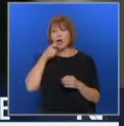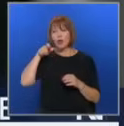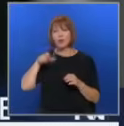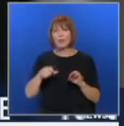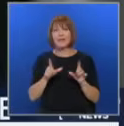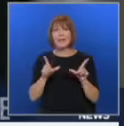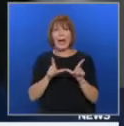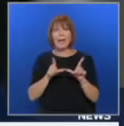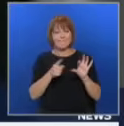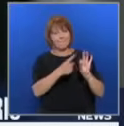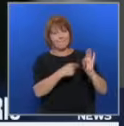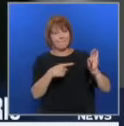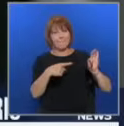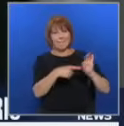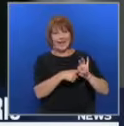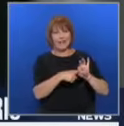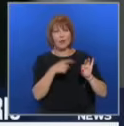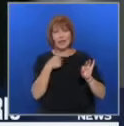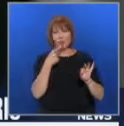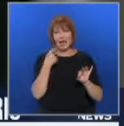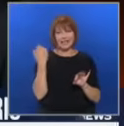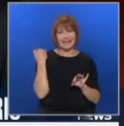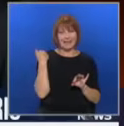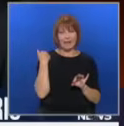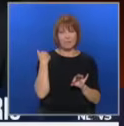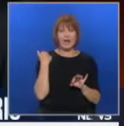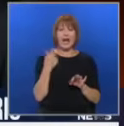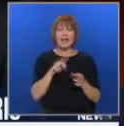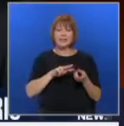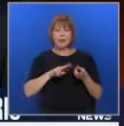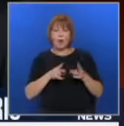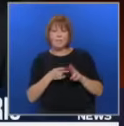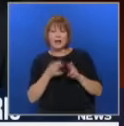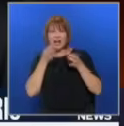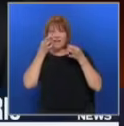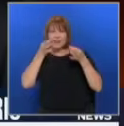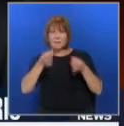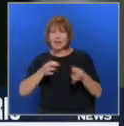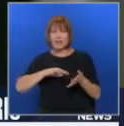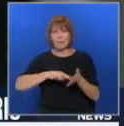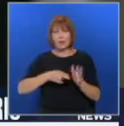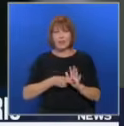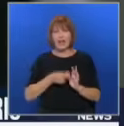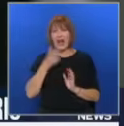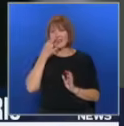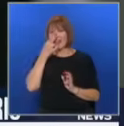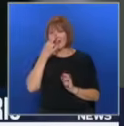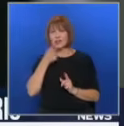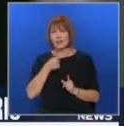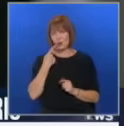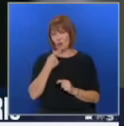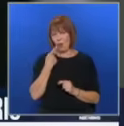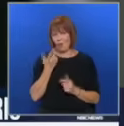на гърба му да бъде поставена мишена, имах предвид да бъде обърнато повече внимание на политиките му, на лъжите, които